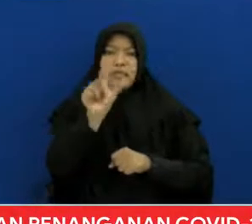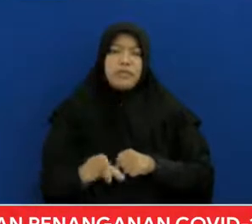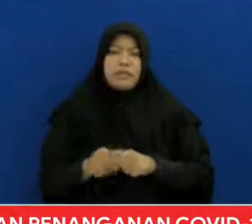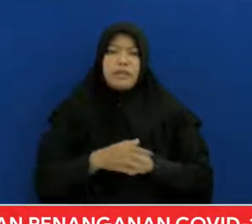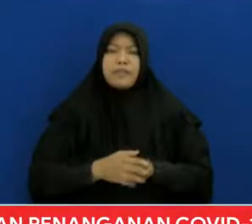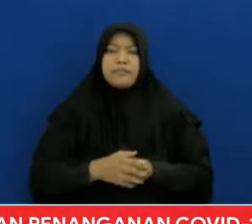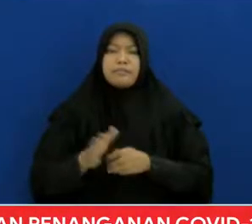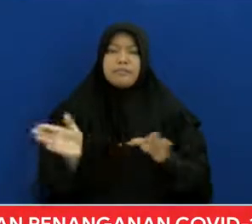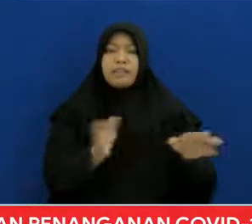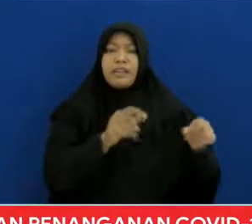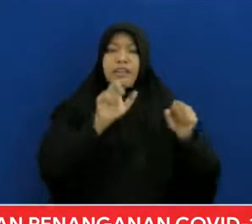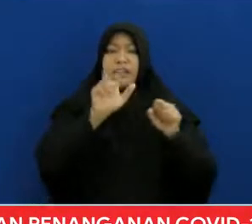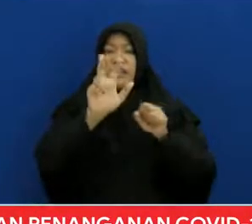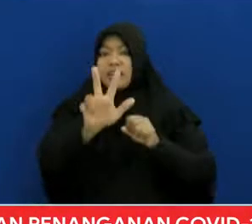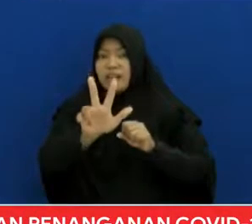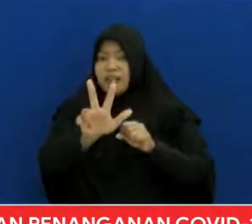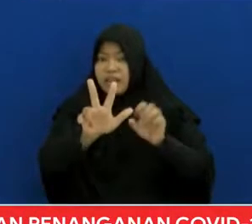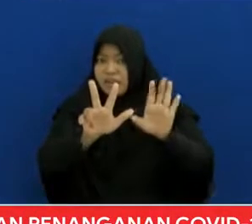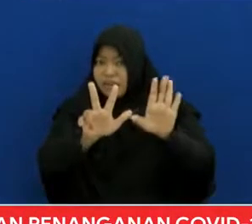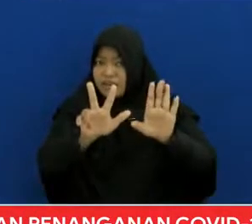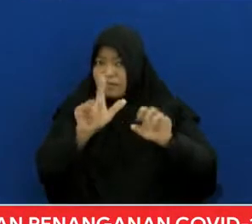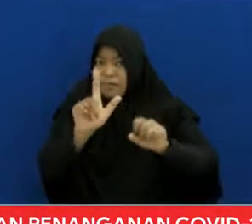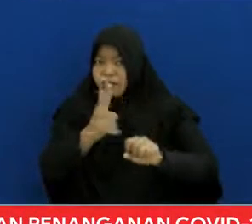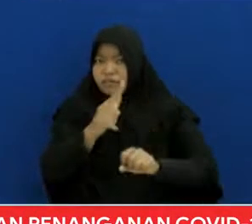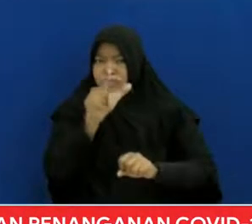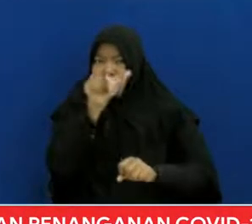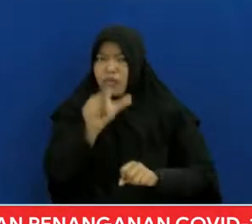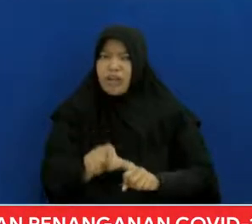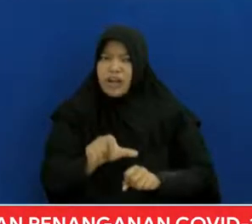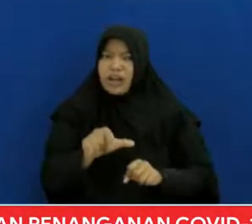87 diantaranya berada di Kota Medan.